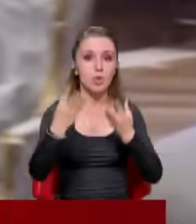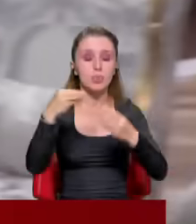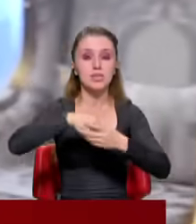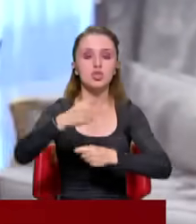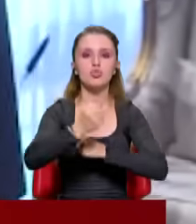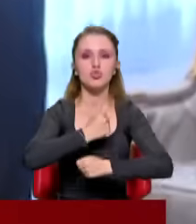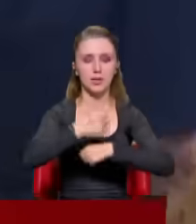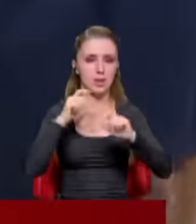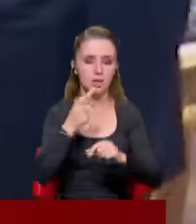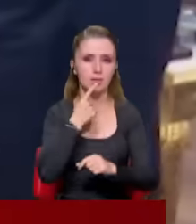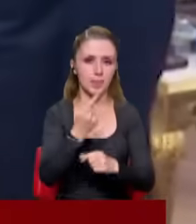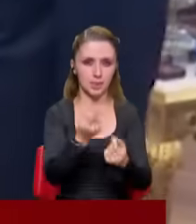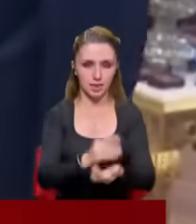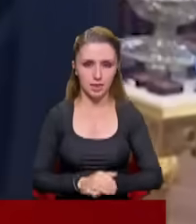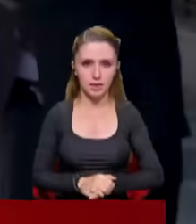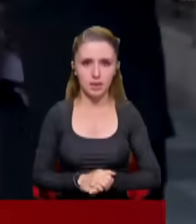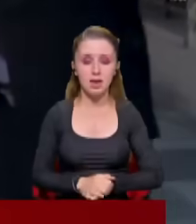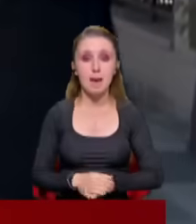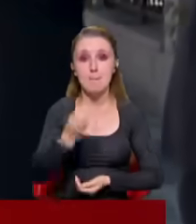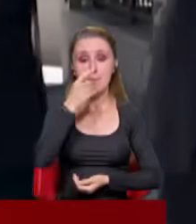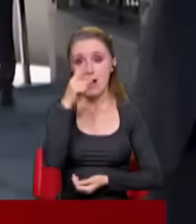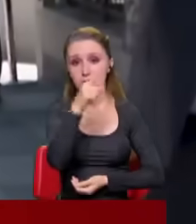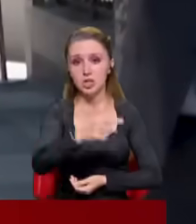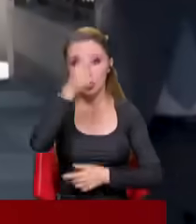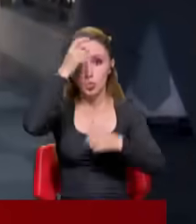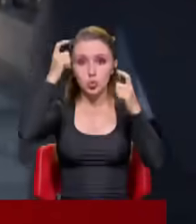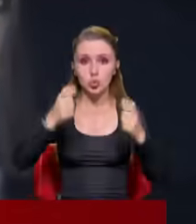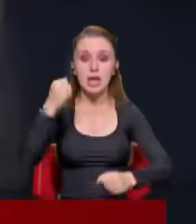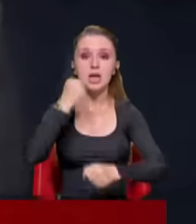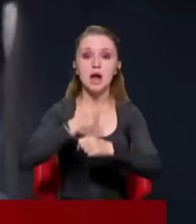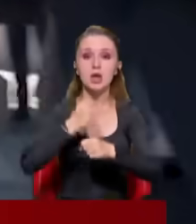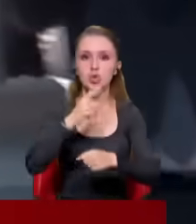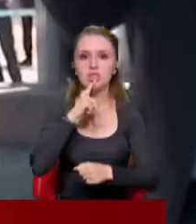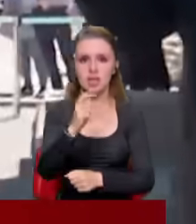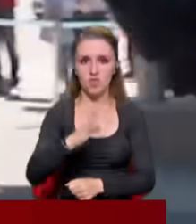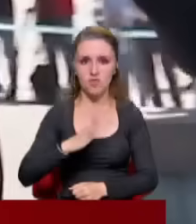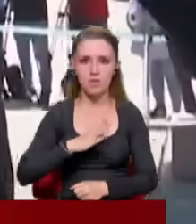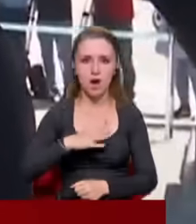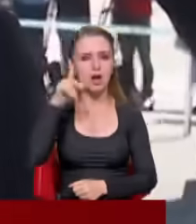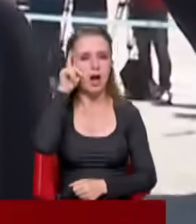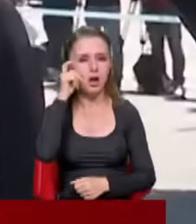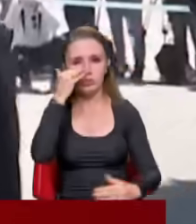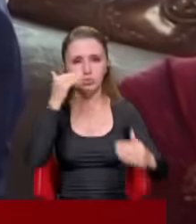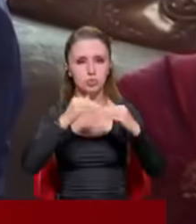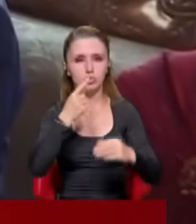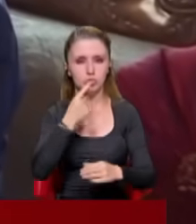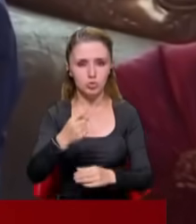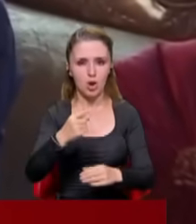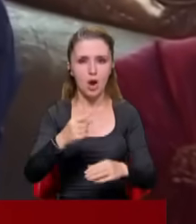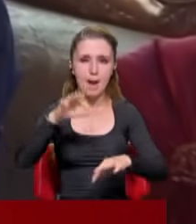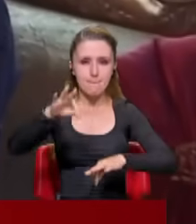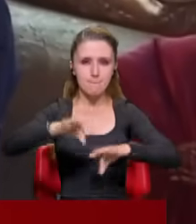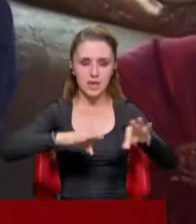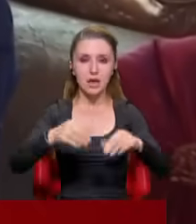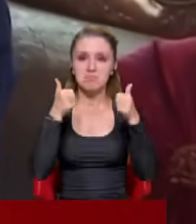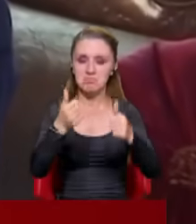vermeye devam edeceği paylaşılırken Bahçeli Türkiye'nin garantörlük teklifinin akılcı isabetli ve stratejik bir